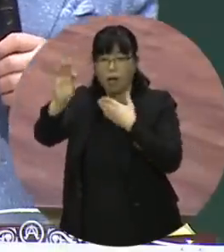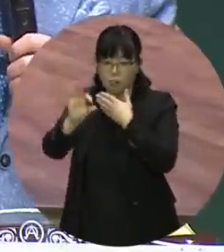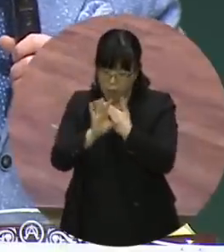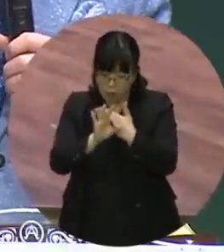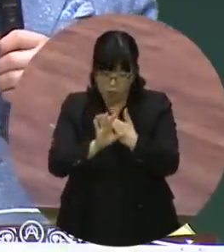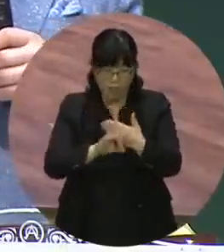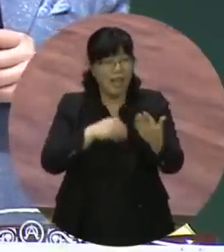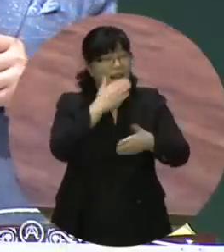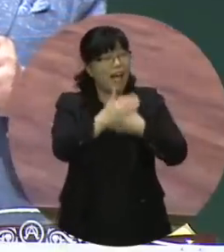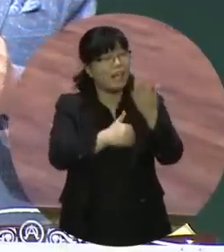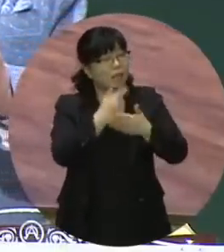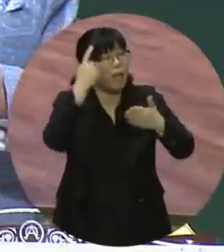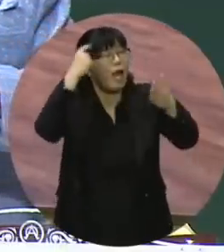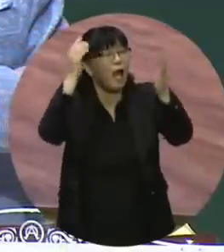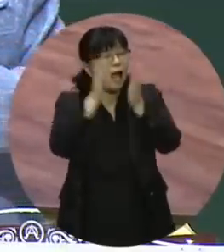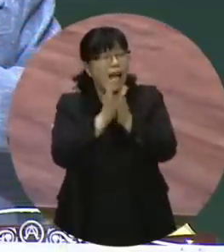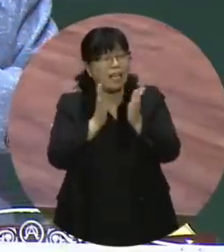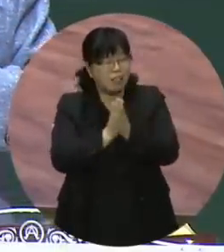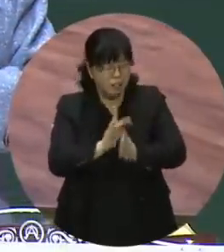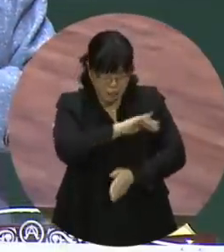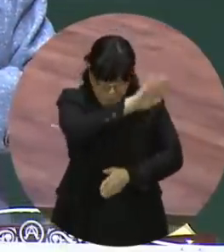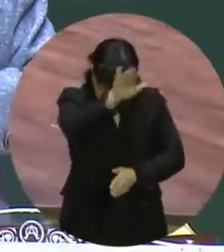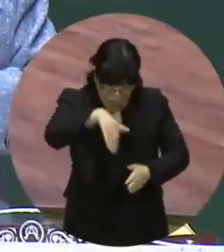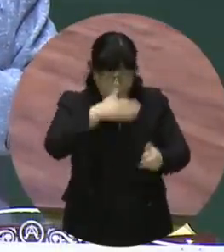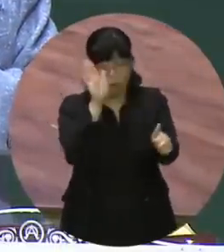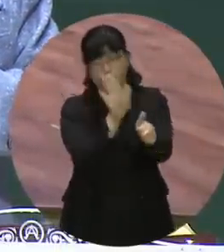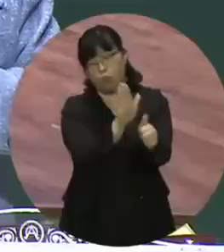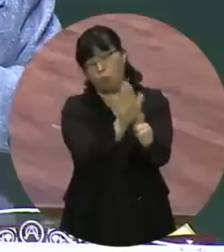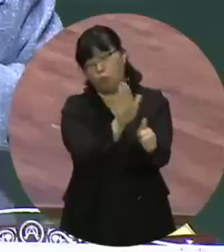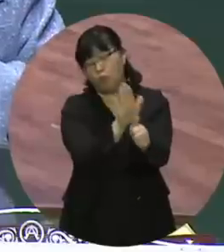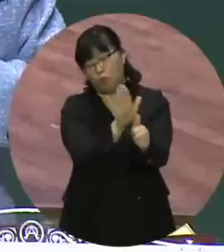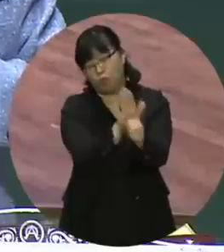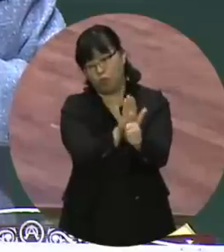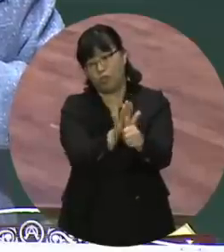거꾸로 되어 있단 말이에요. 우선순위, 프라이올리티가 바뀌어져 있으니까